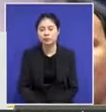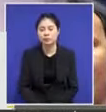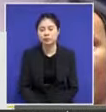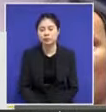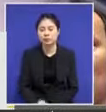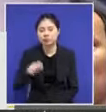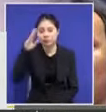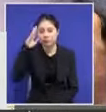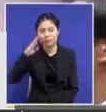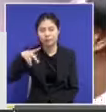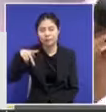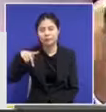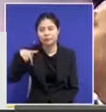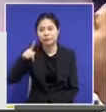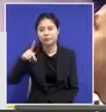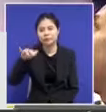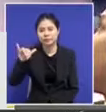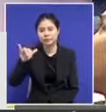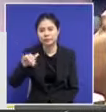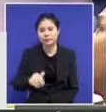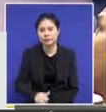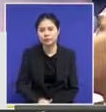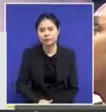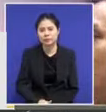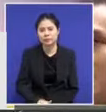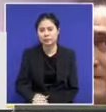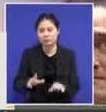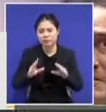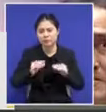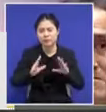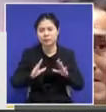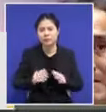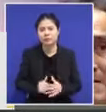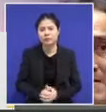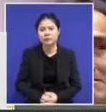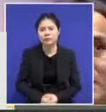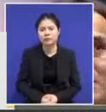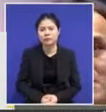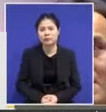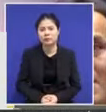ประยุทธ์จันทร์โอชาผมไม่เห็นชอบนะครับ